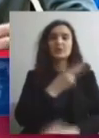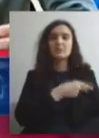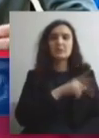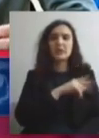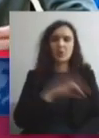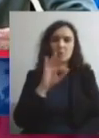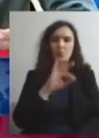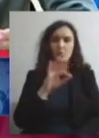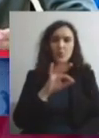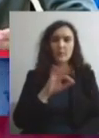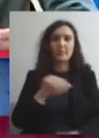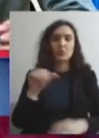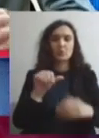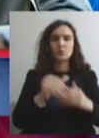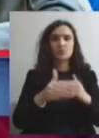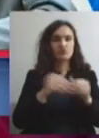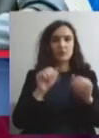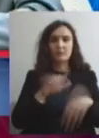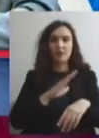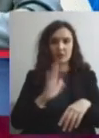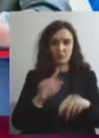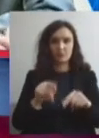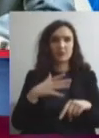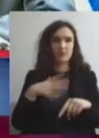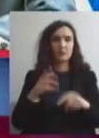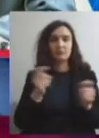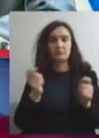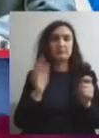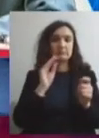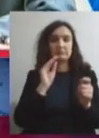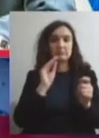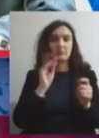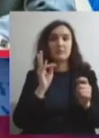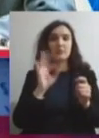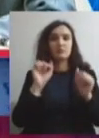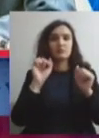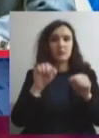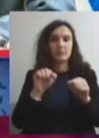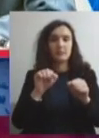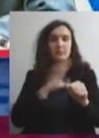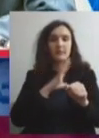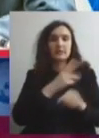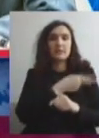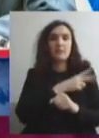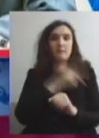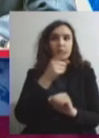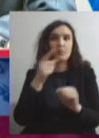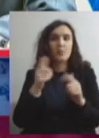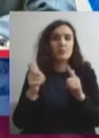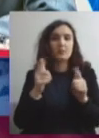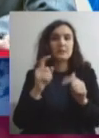ცუდ სცენარები დიდი ალბათობით აღარ გამართლდება საქართველოში, მაგრამ მაინც აქტუალობას არ კარგავს საავადმყოფოების მომზადების ხარისხი. ვიცით,